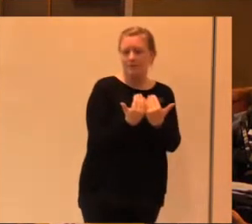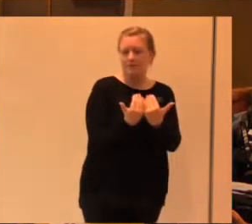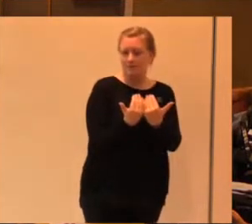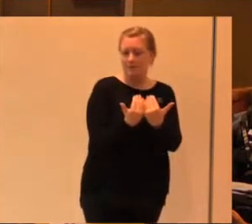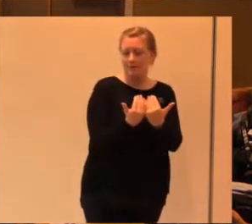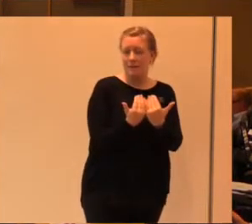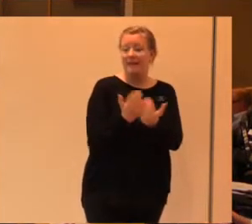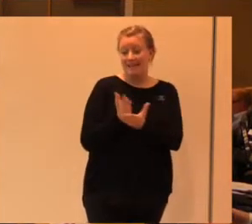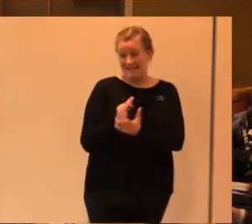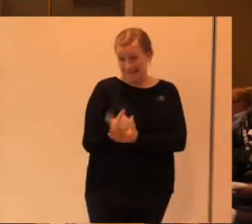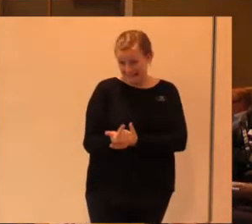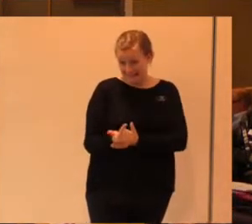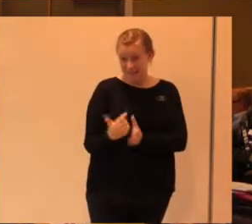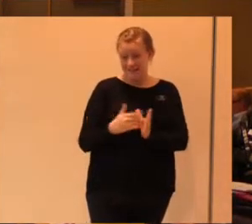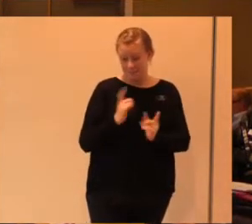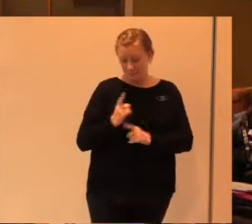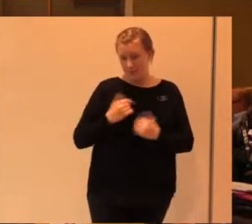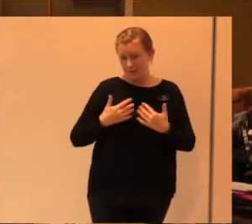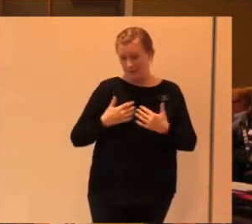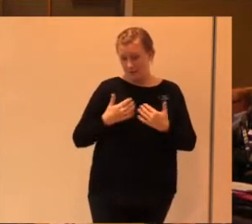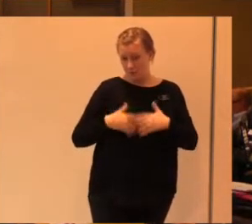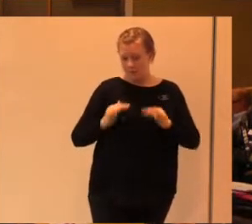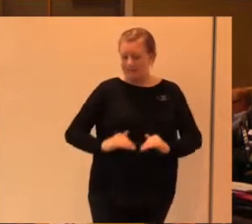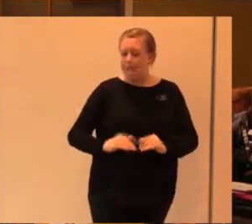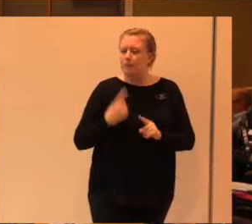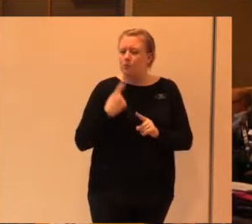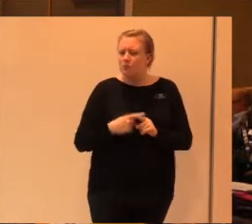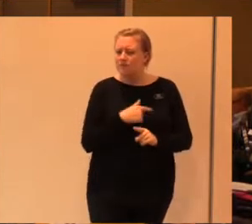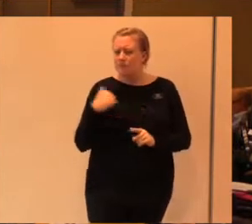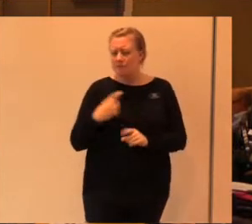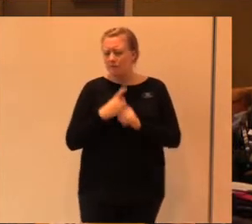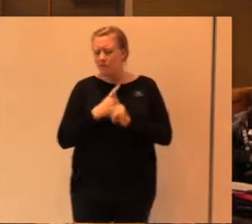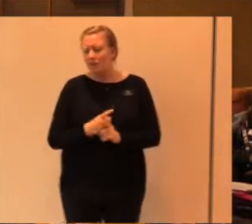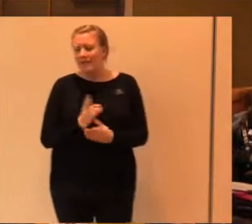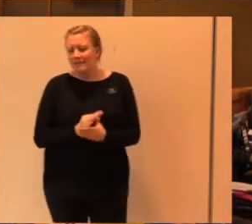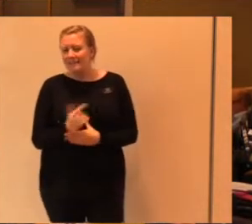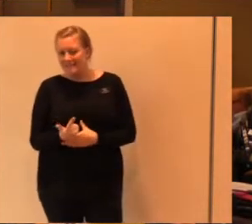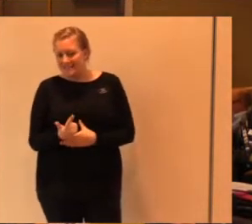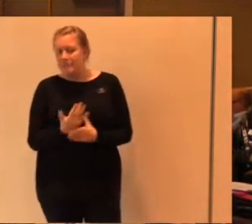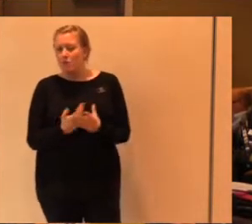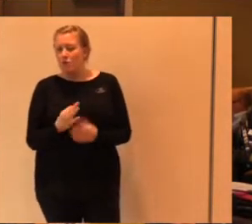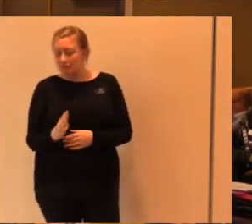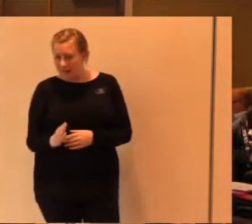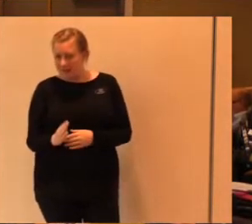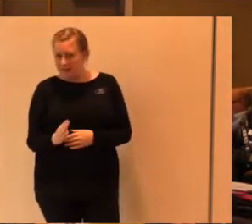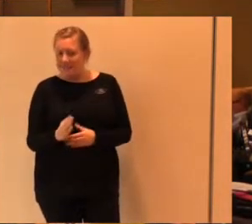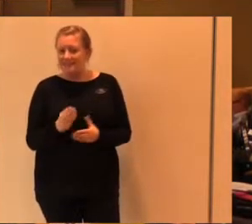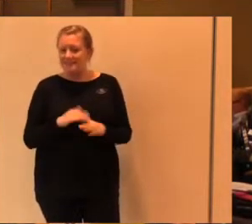rättigheter för personer med funktionsnedsättning samt ur ett rättighets-, mångfalds-, jämställdhets-